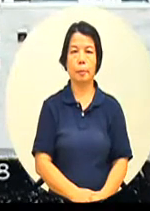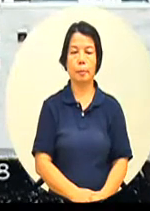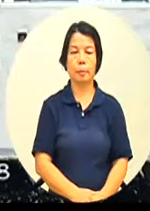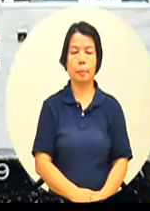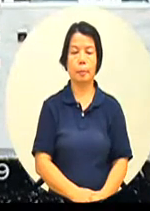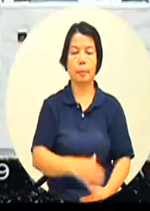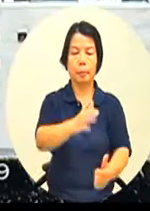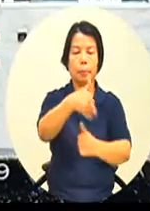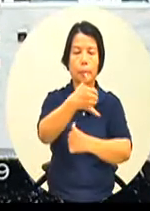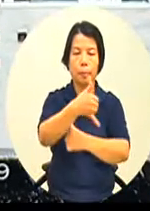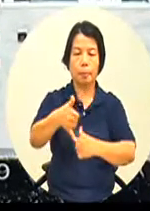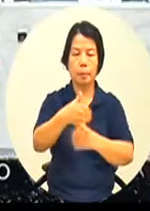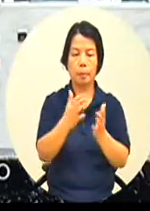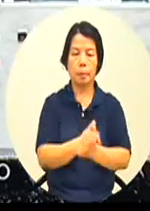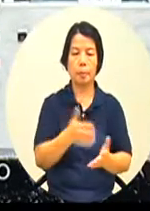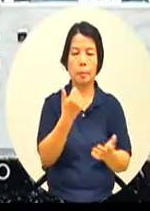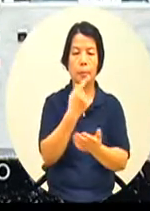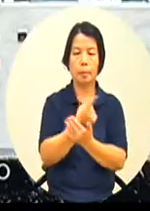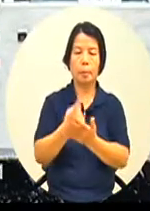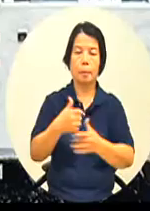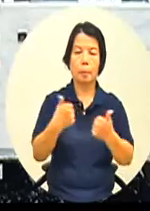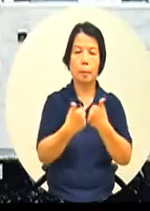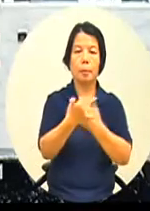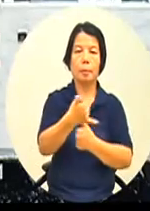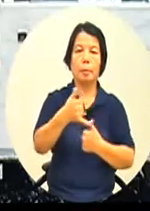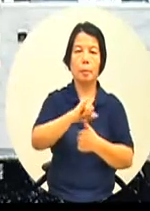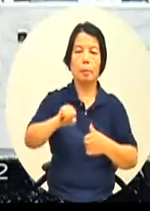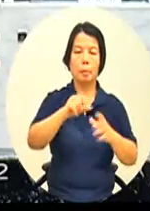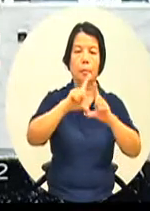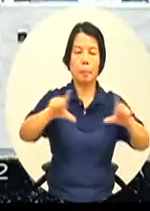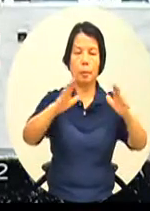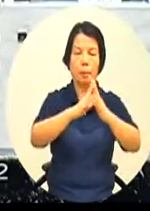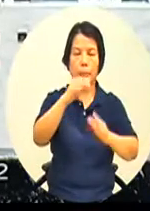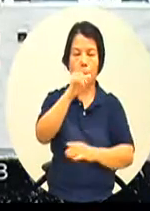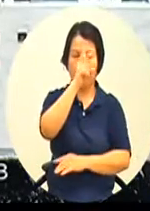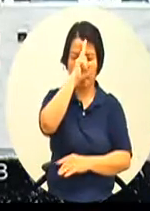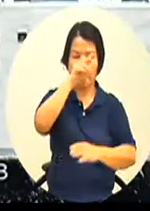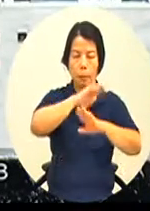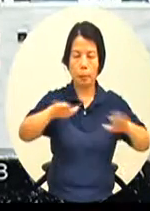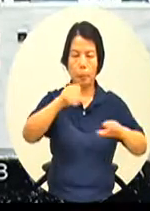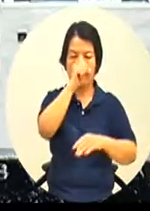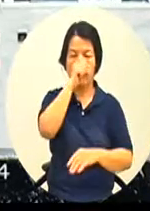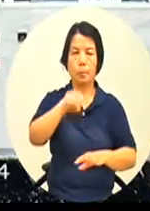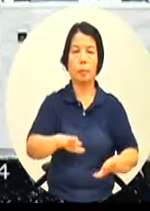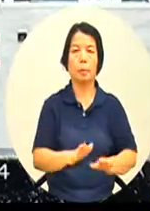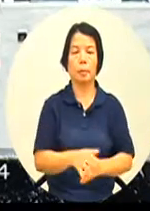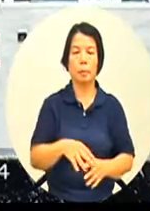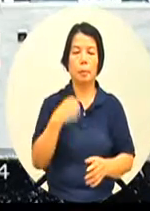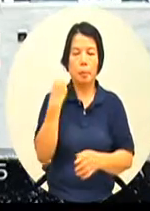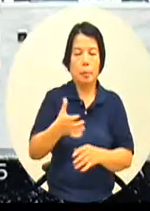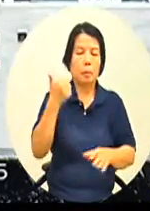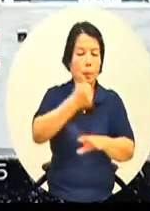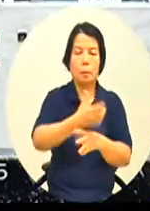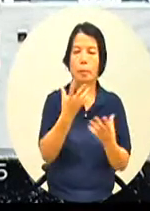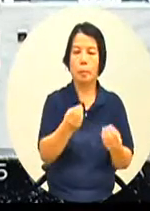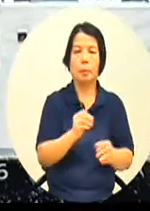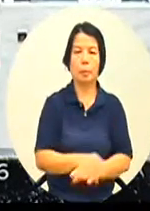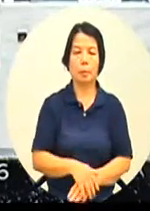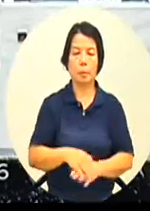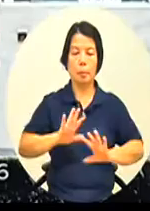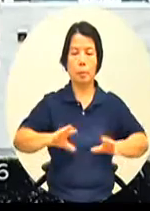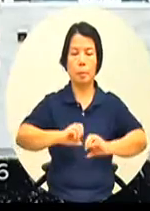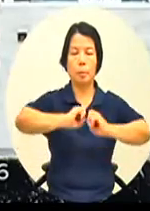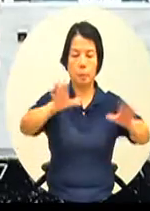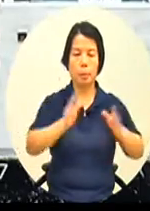召集人、各位议员、女士、先生，大家午安，大家好。本局本次没有新任主管，仅报告本